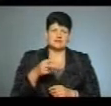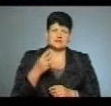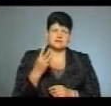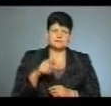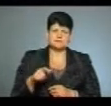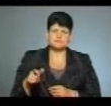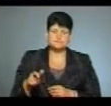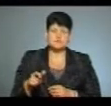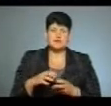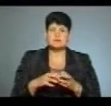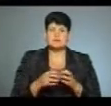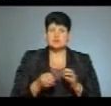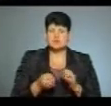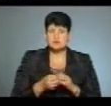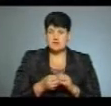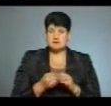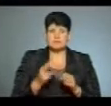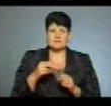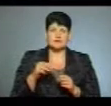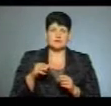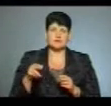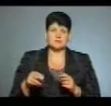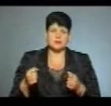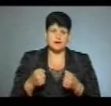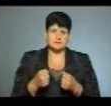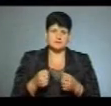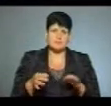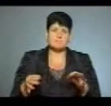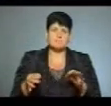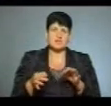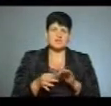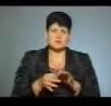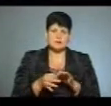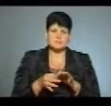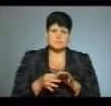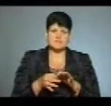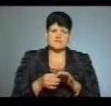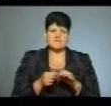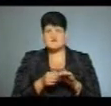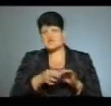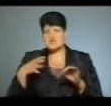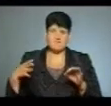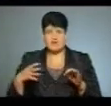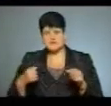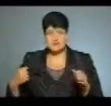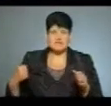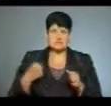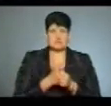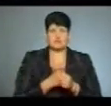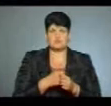В результаті дорожньо-транспортної пригоди причеп від вантажного автомобіля відірвався і зіткнувся з